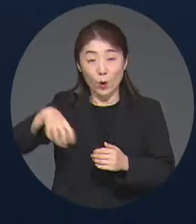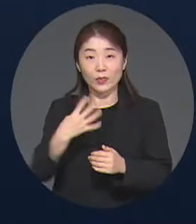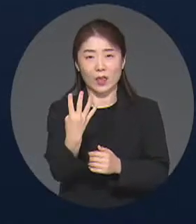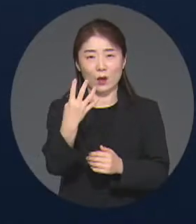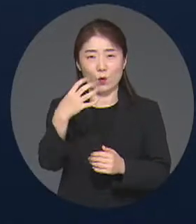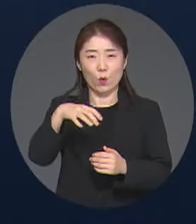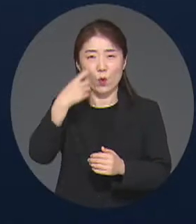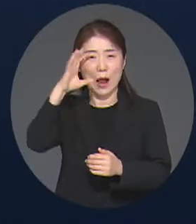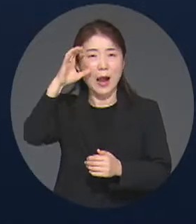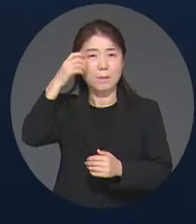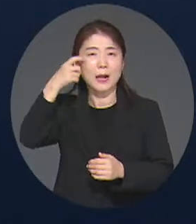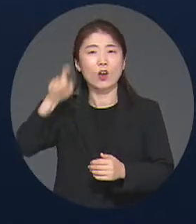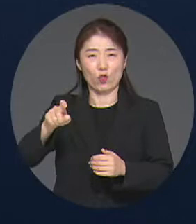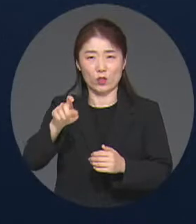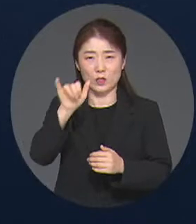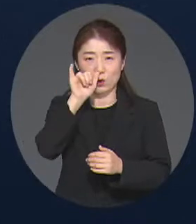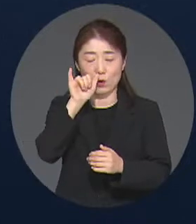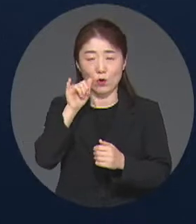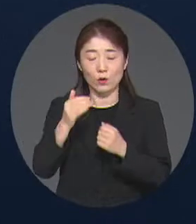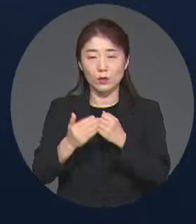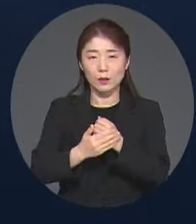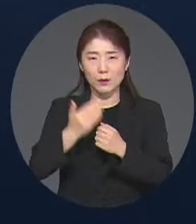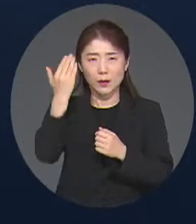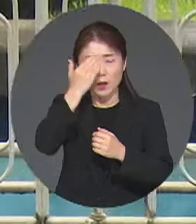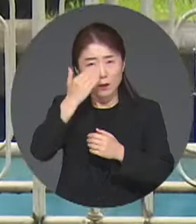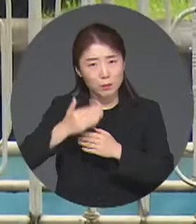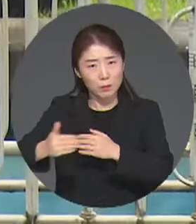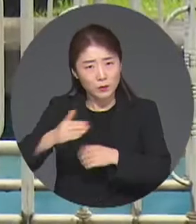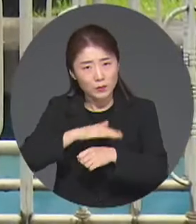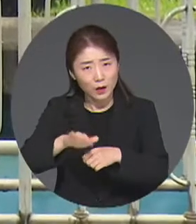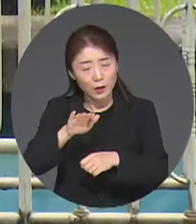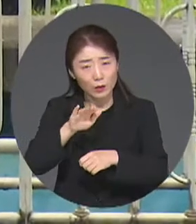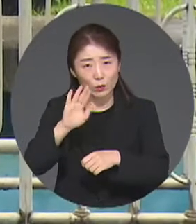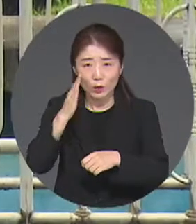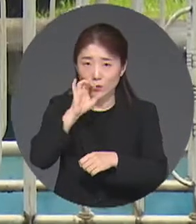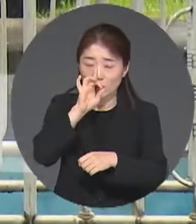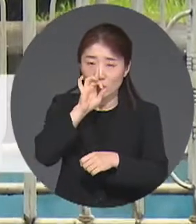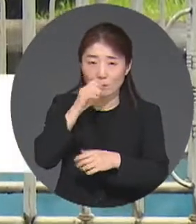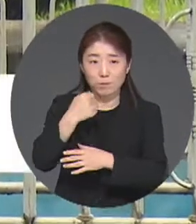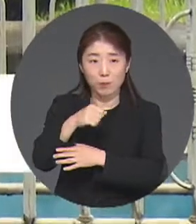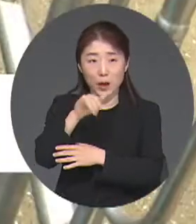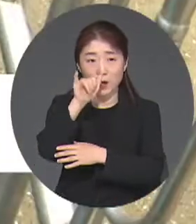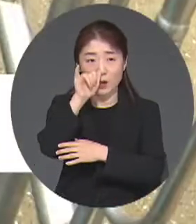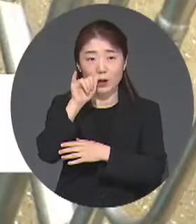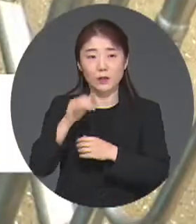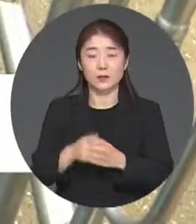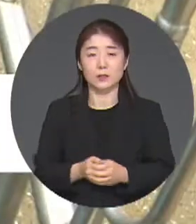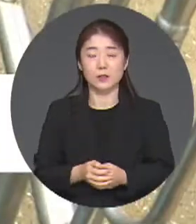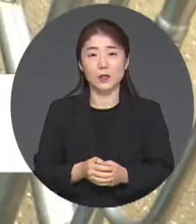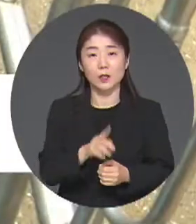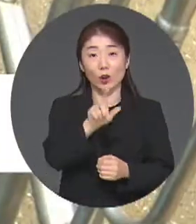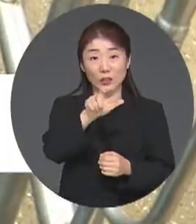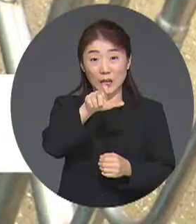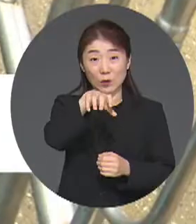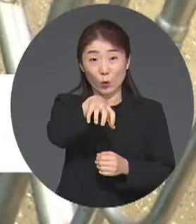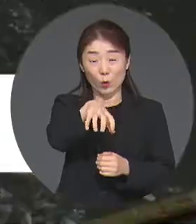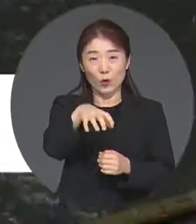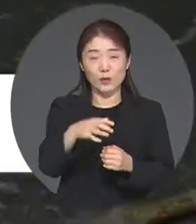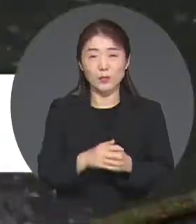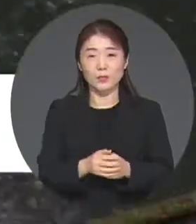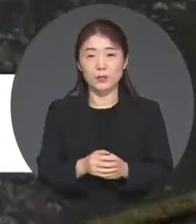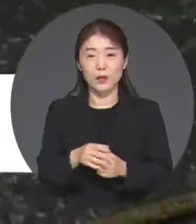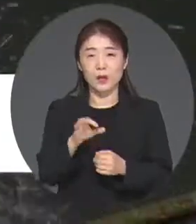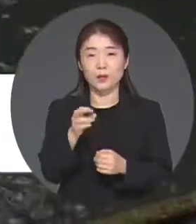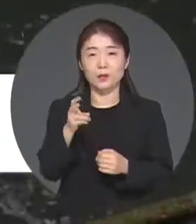발생해 정수 처리 과정에 문제가 유력한 상황. 창원시는 유충이 발생한 정수 처리 15곳에 염소를